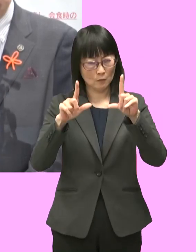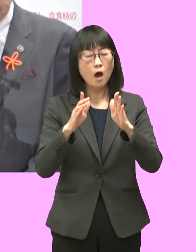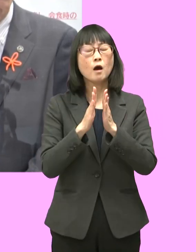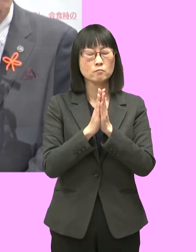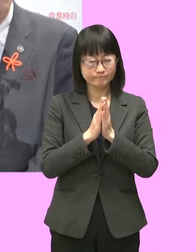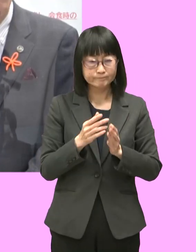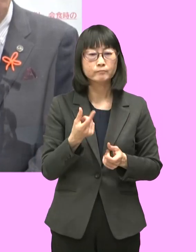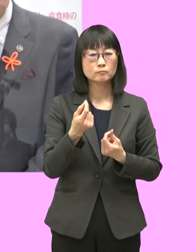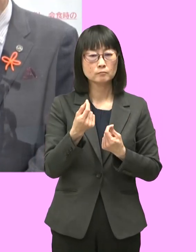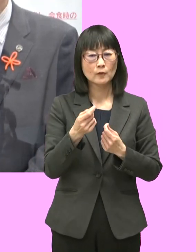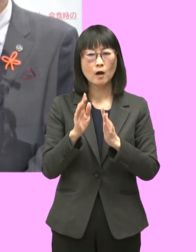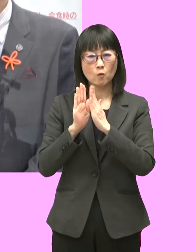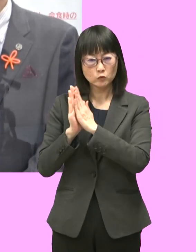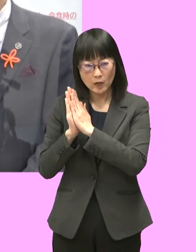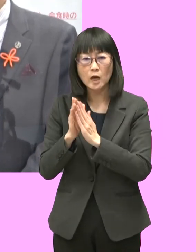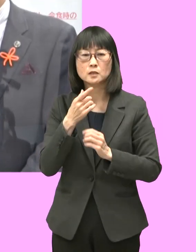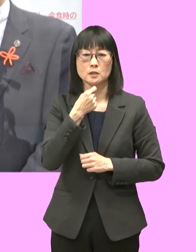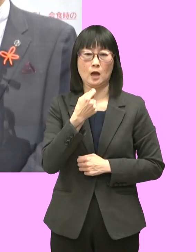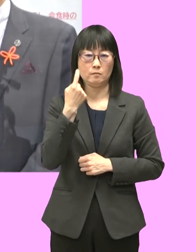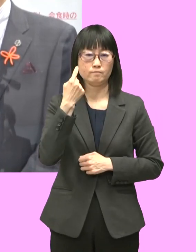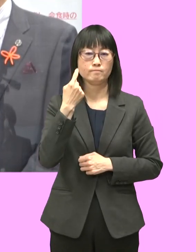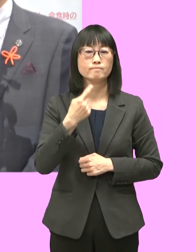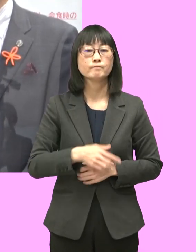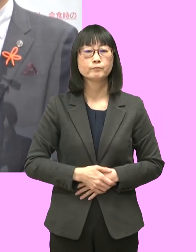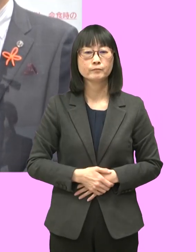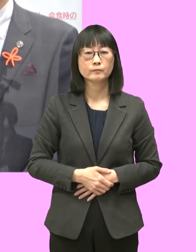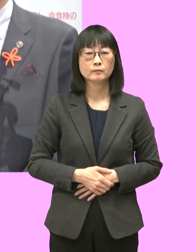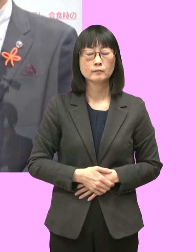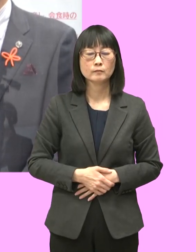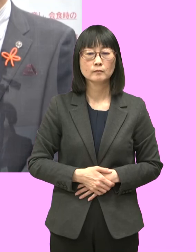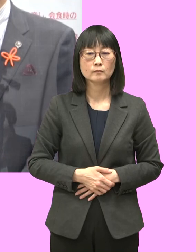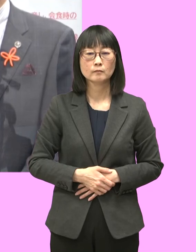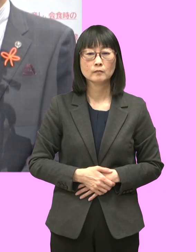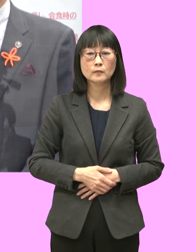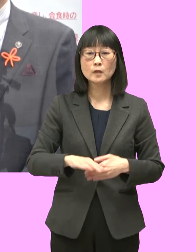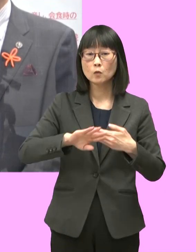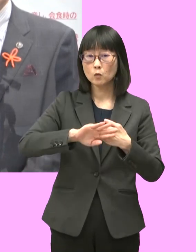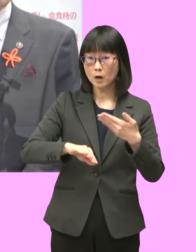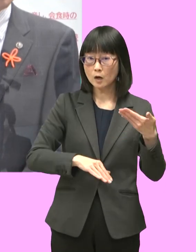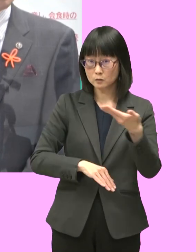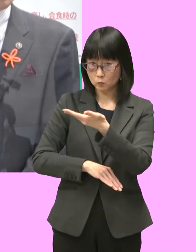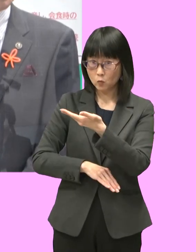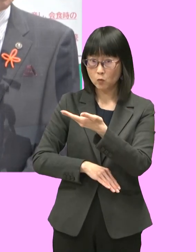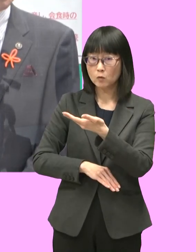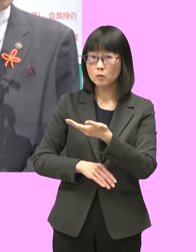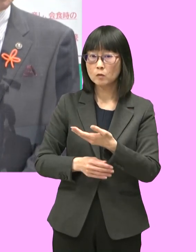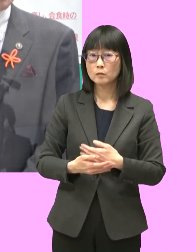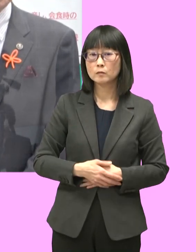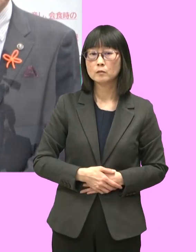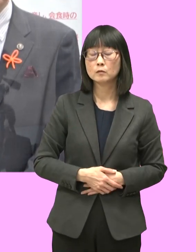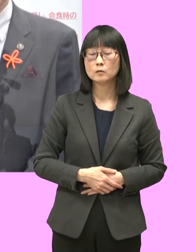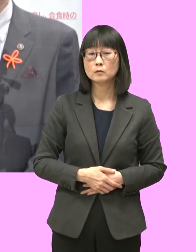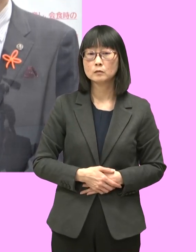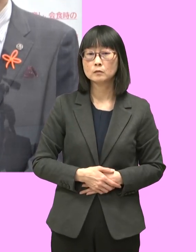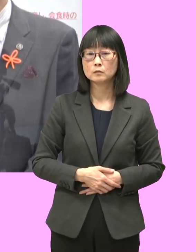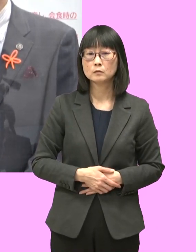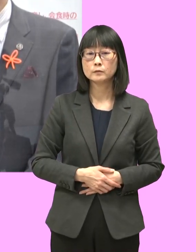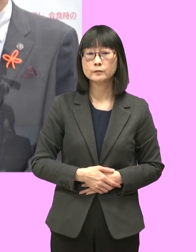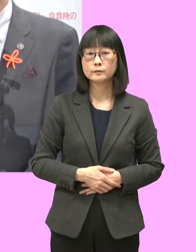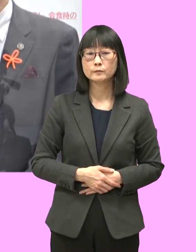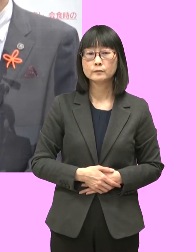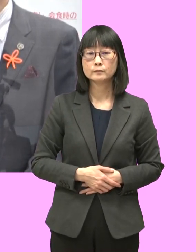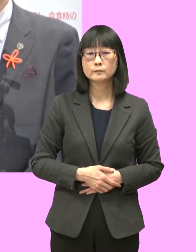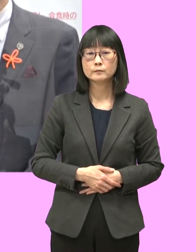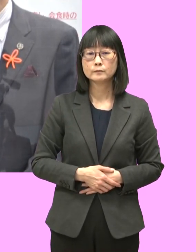ます。 他にございますか？